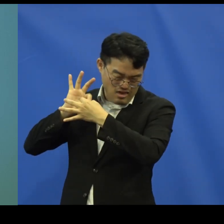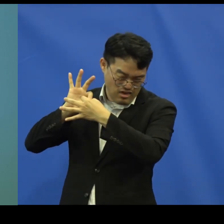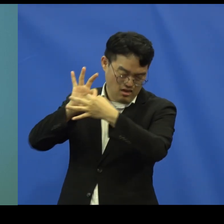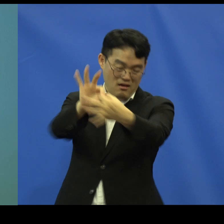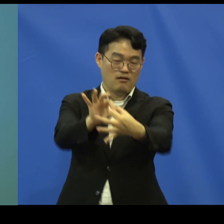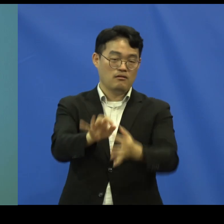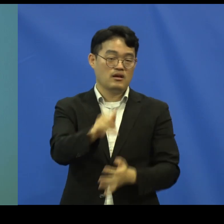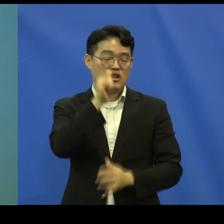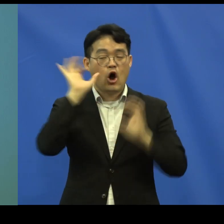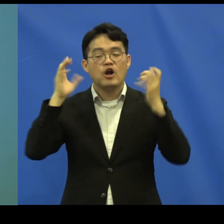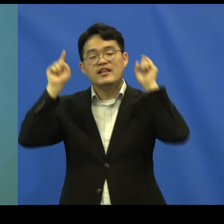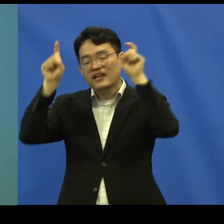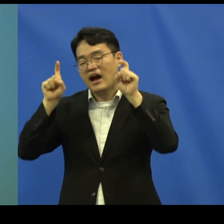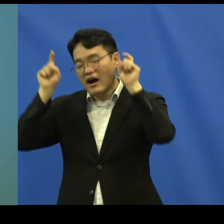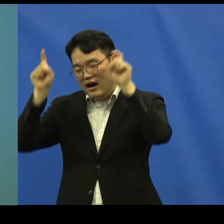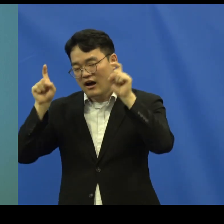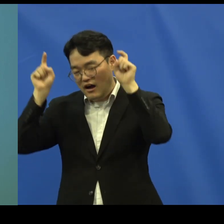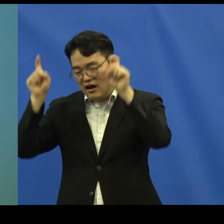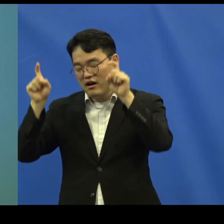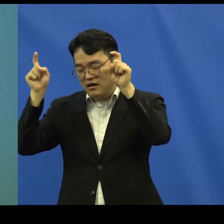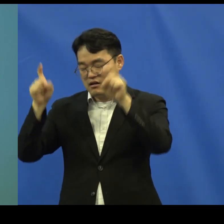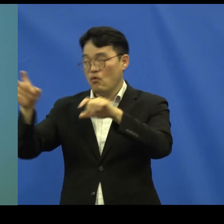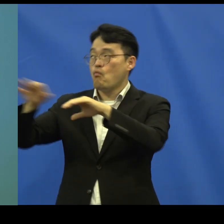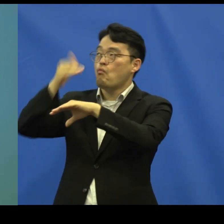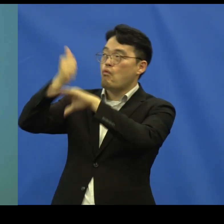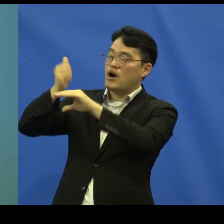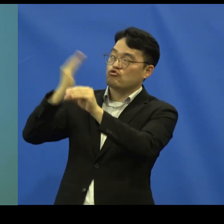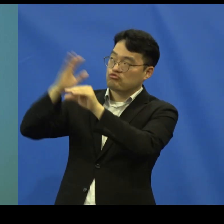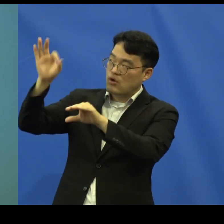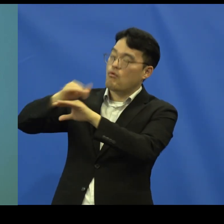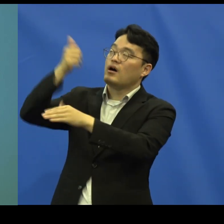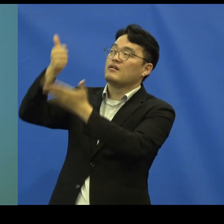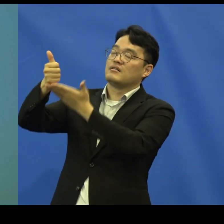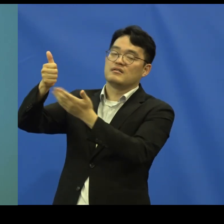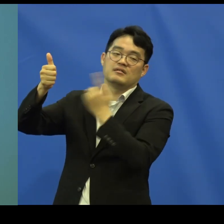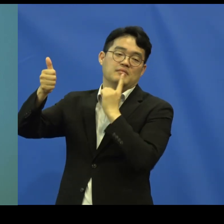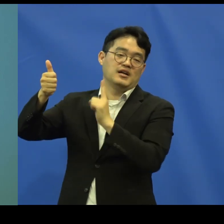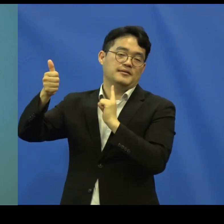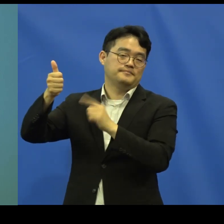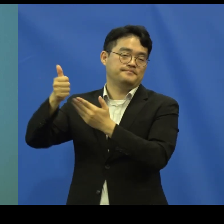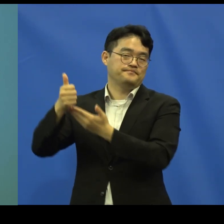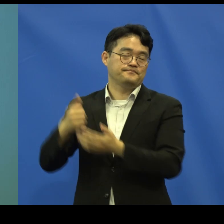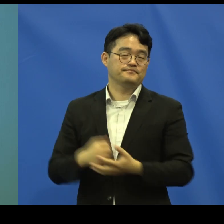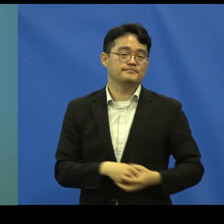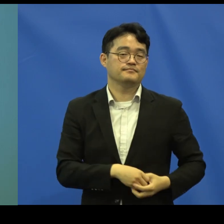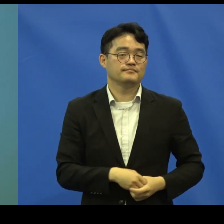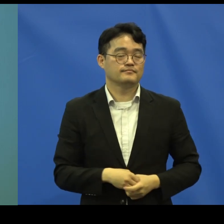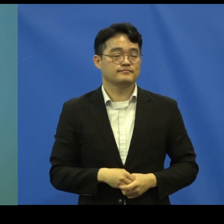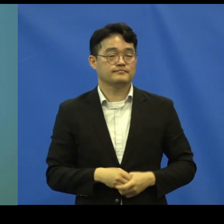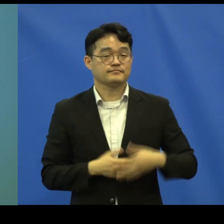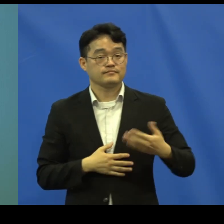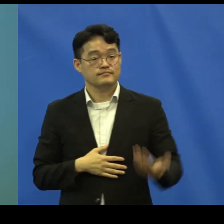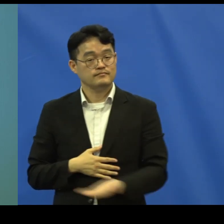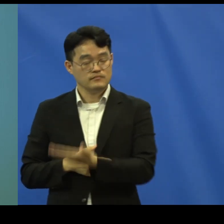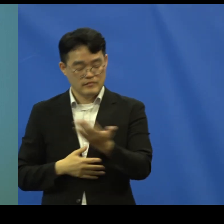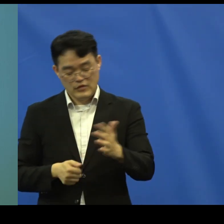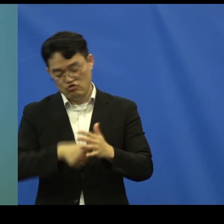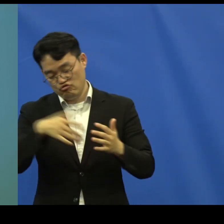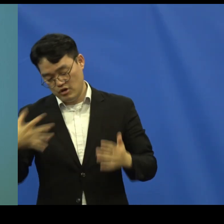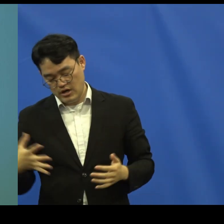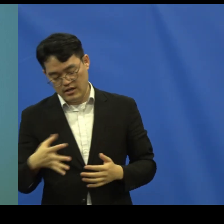왕이시로다. 그래서 유명한 아우구스티누스의 기념비적인 책이 하나 있습니다. 그래서 하나님의 도성이라는 책입니다.